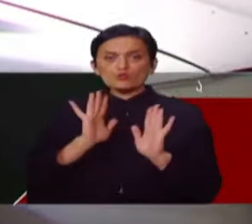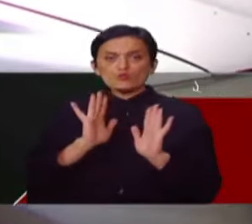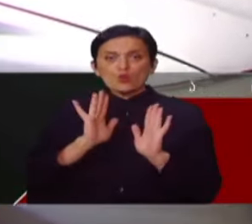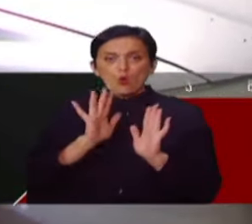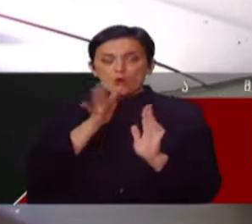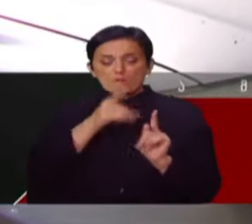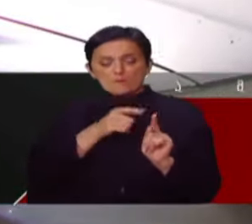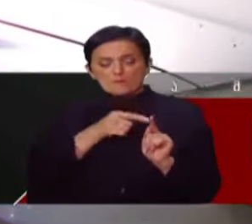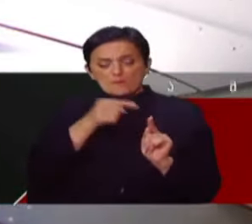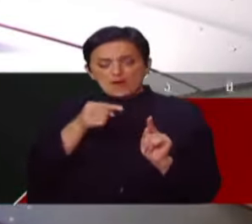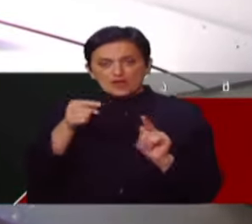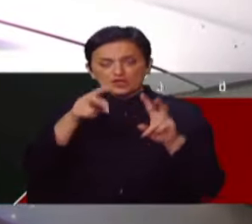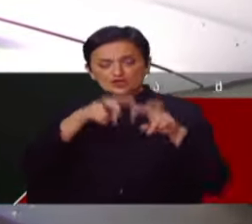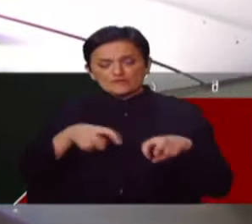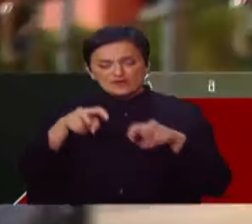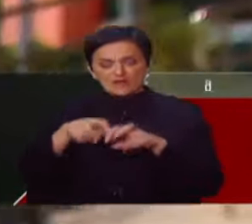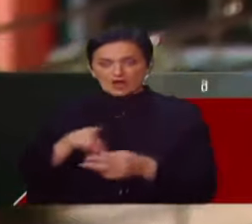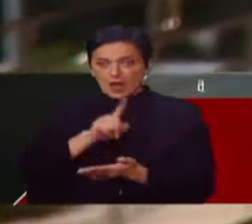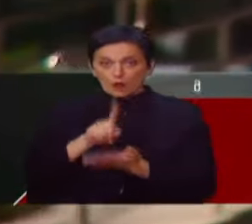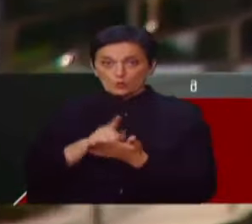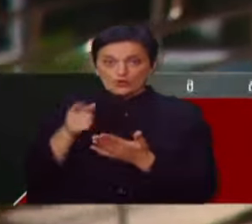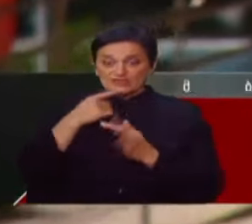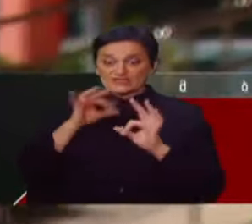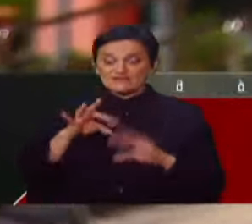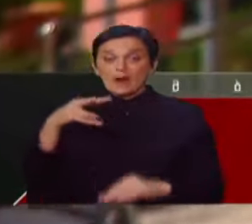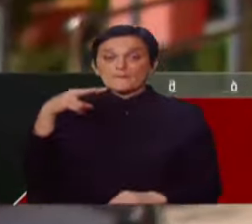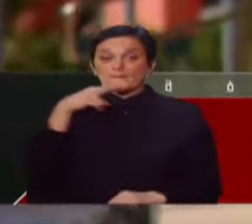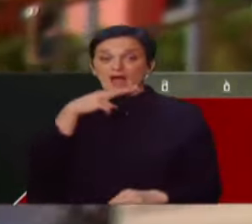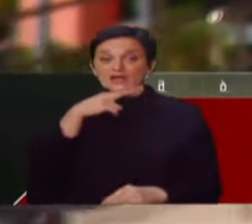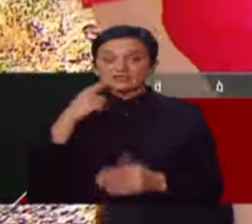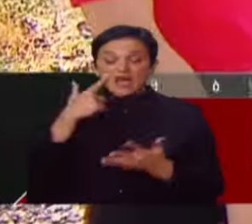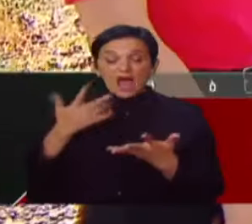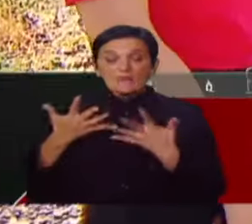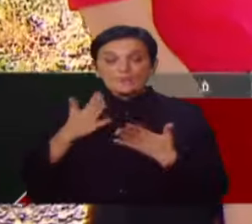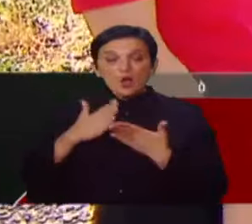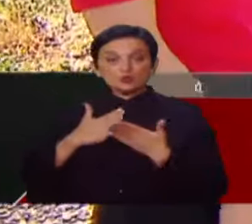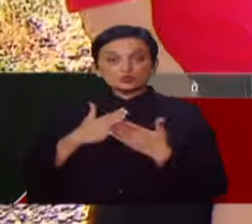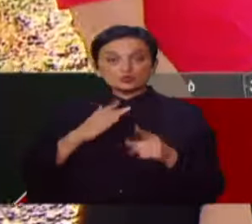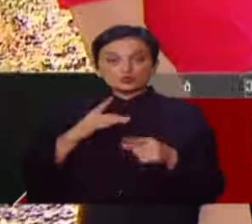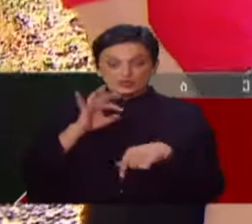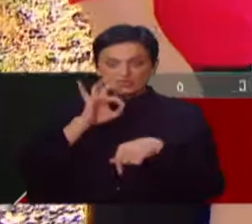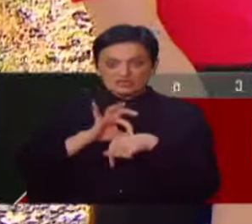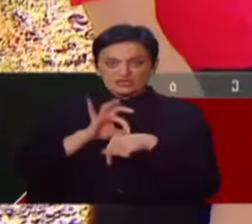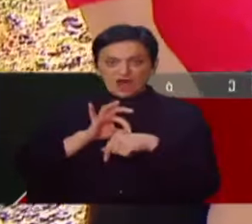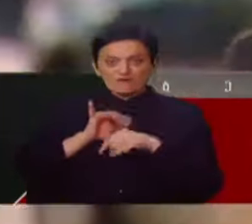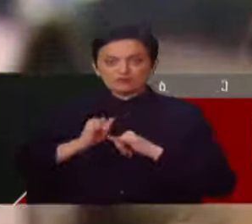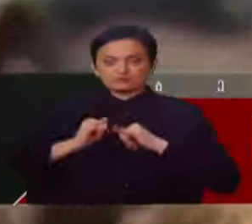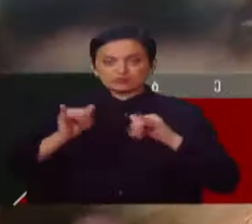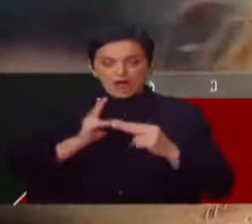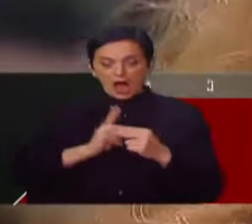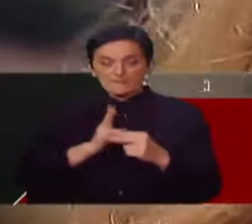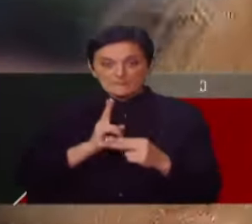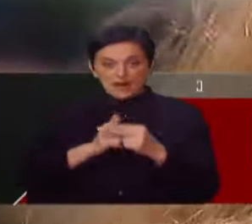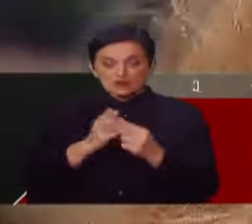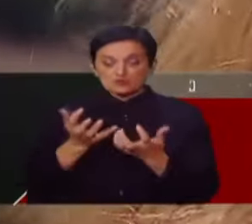გარკვეული პერიოდულობით კვლევების ჩატარება აუცილებელი. მისი თქმით, მედიკამენტები ეფექტურია იმ მხრივ, რომ ისინი დაავადების პროგრესირებას აფერხებს, თუმცა